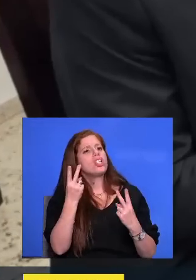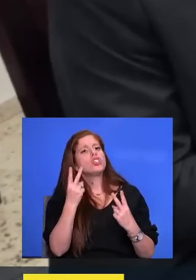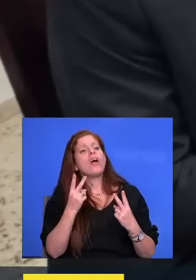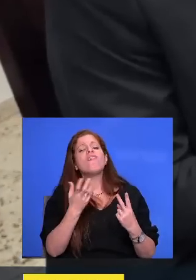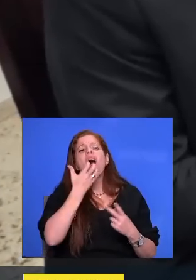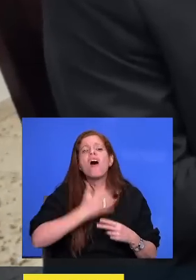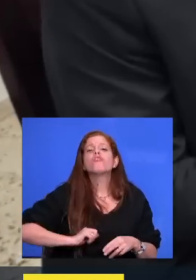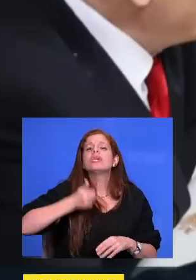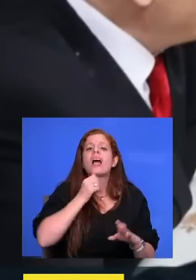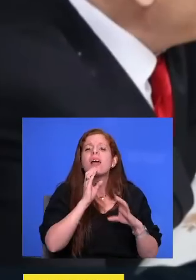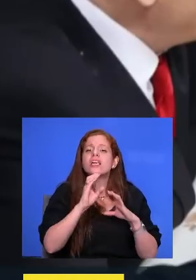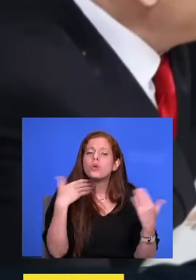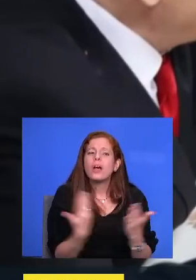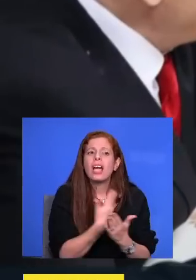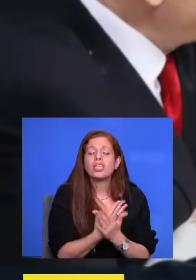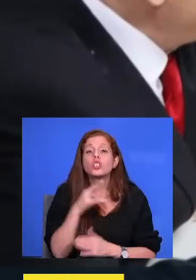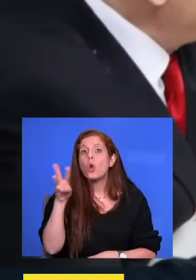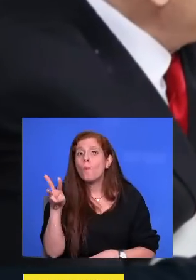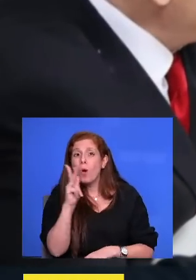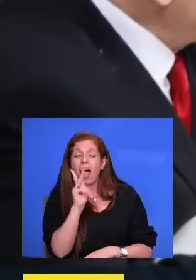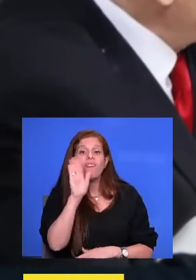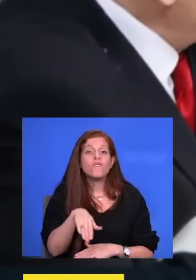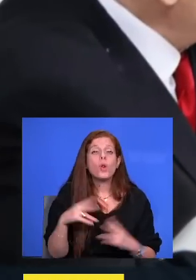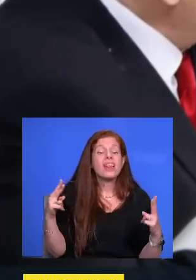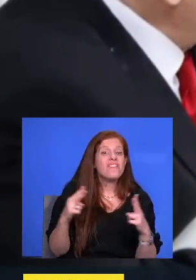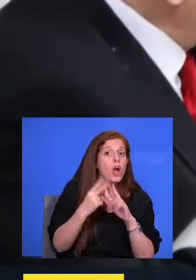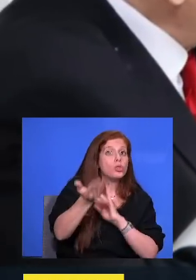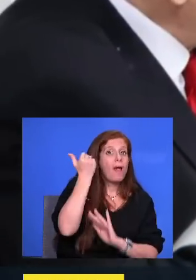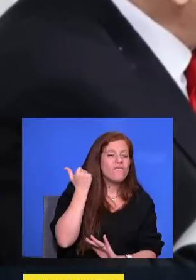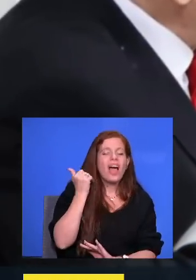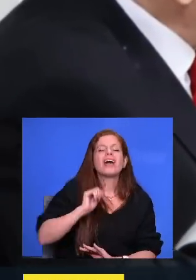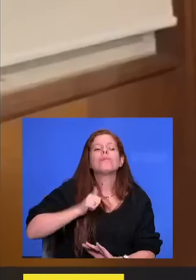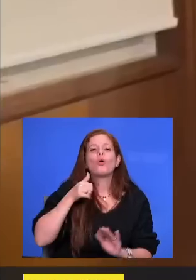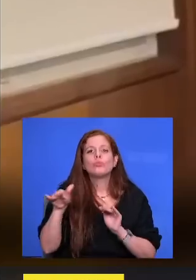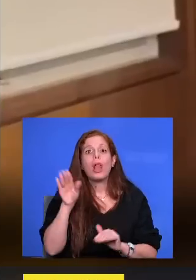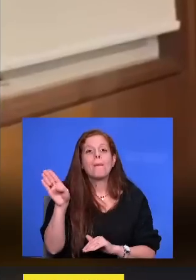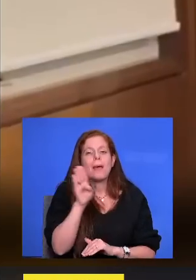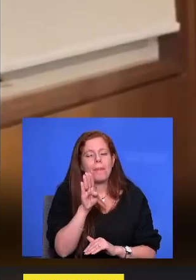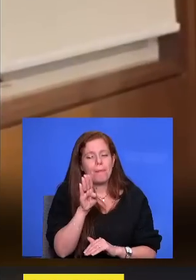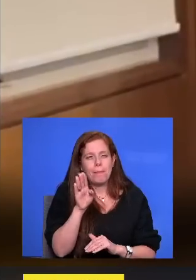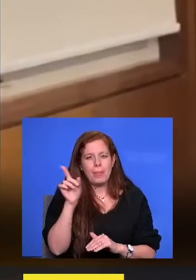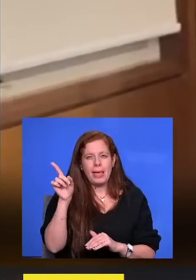התקשורת החדש שלמה קרעי, ואף נפגש בעבר עם ראש הממשלה נתניהו בביתו בבני ברק. אני רוצה